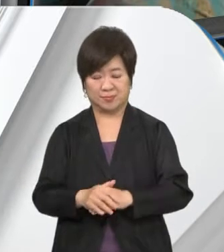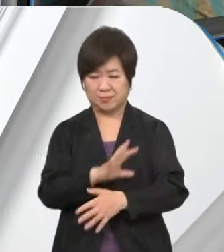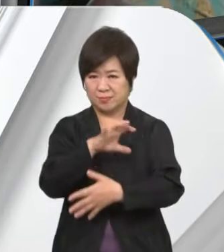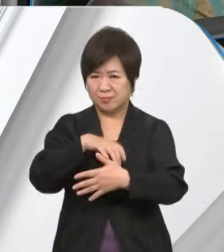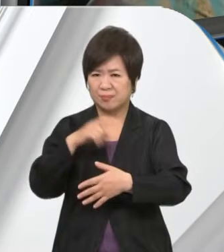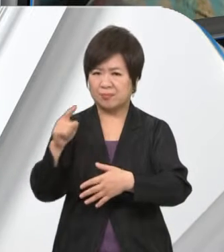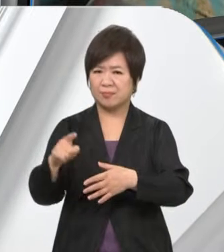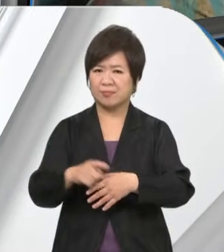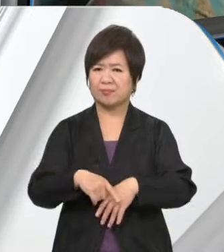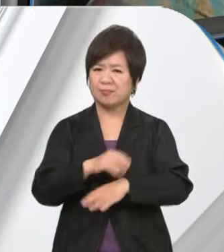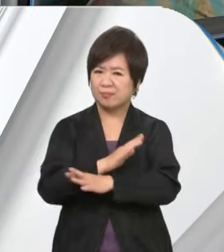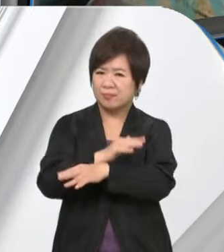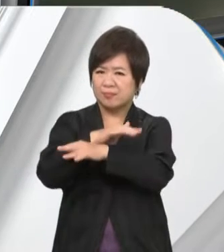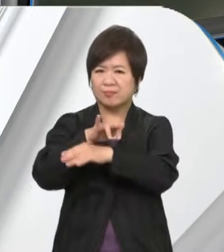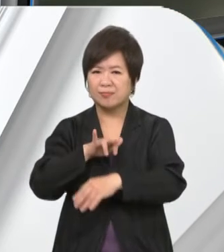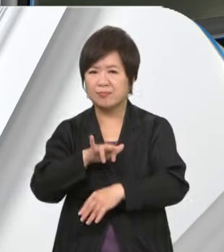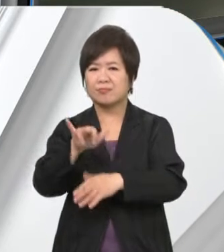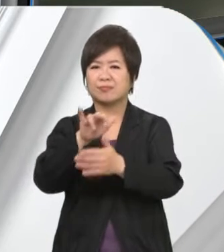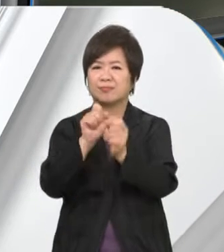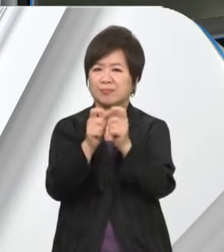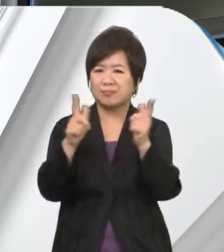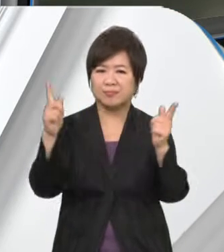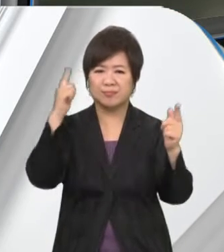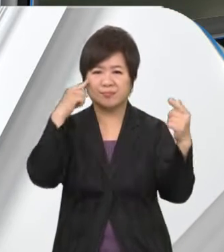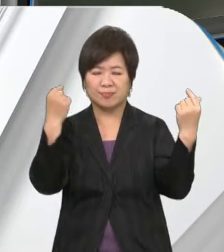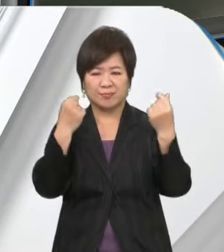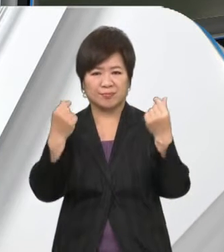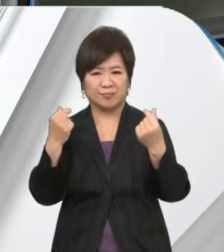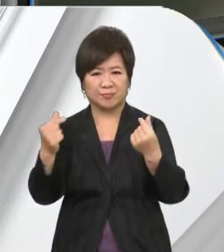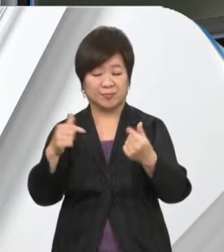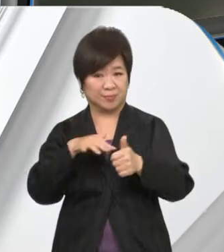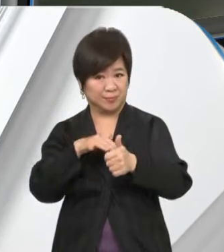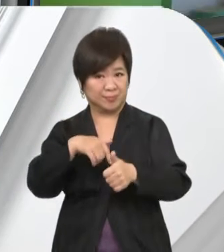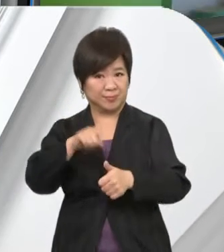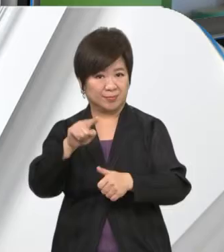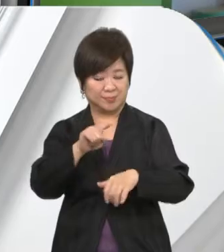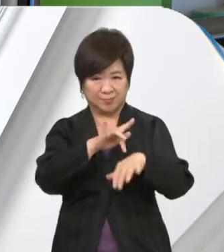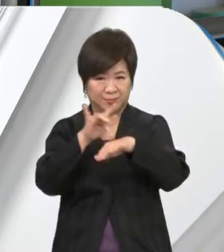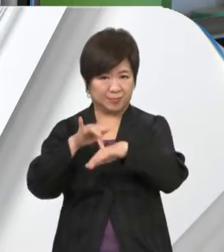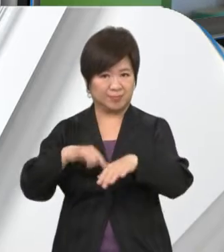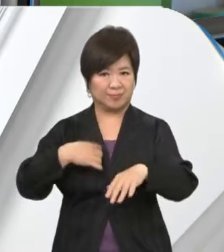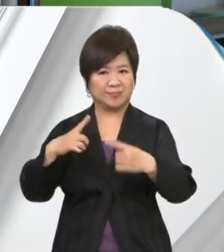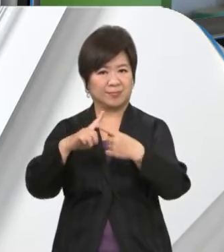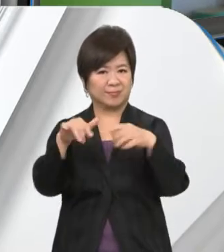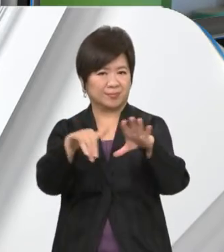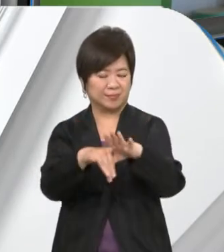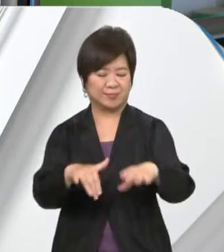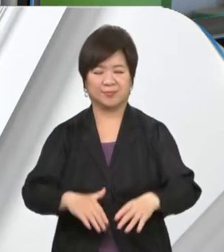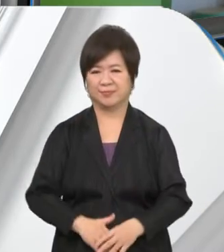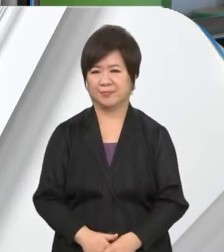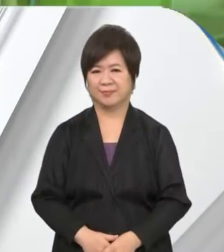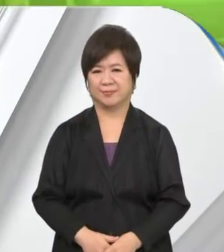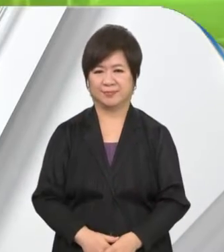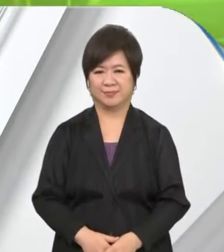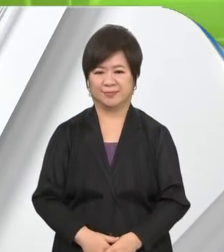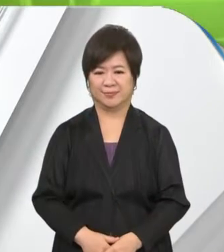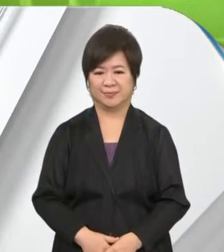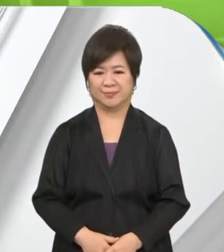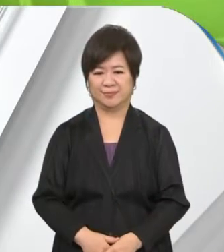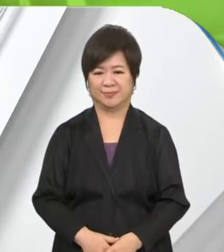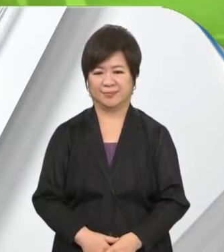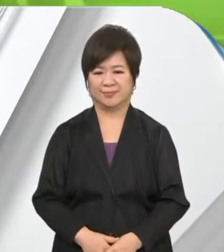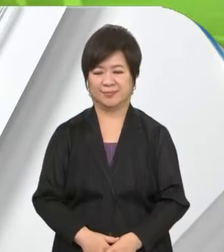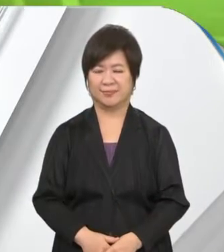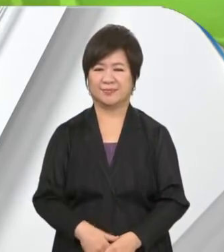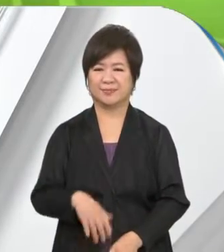有关飞鸿的多年想象，而图四年呢，以探索此展老日本的关系。 三太空人